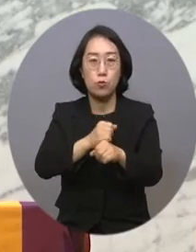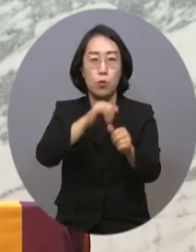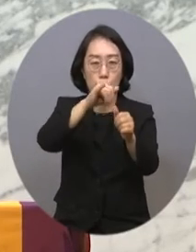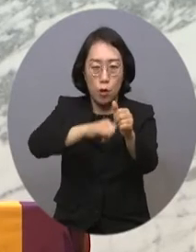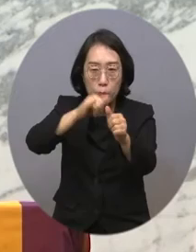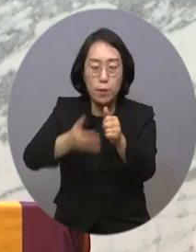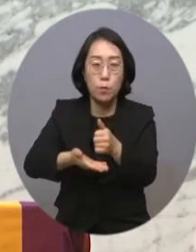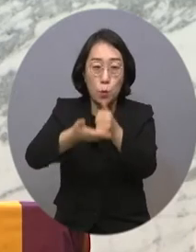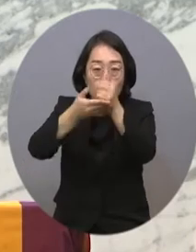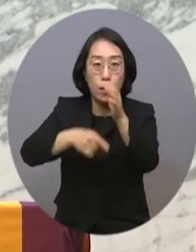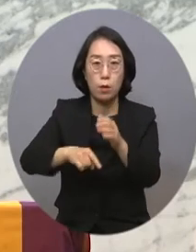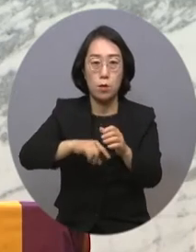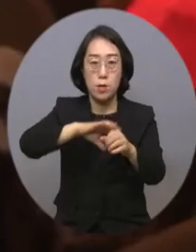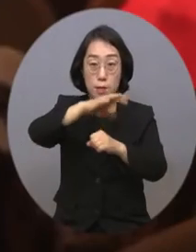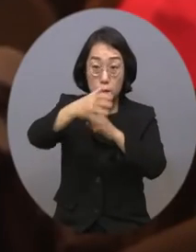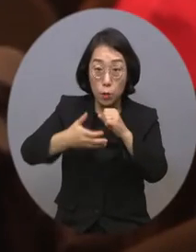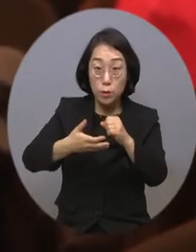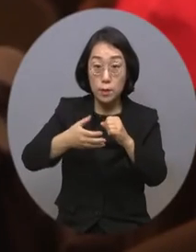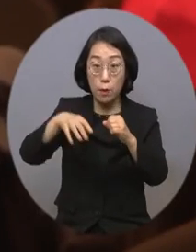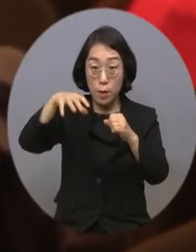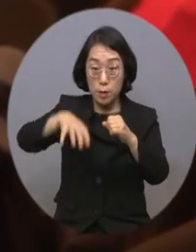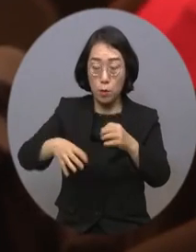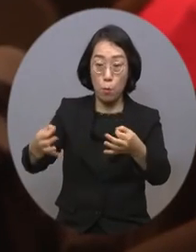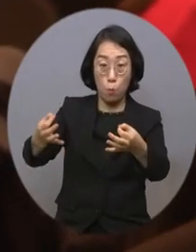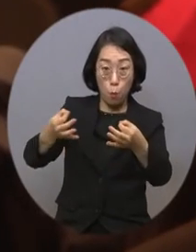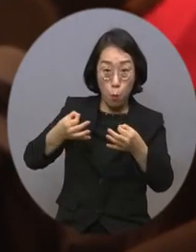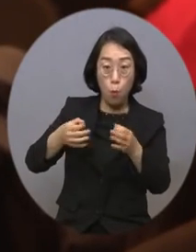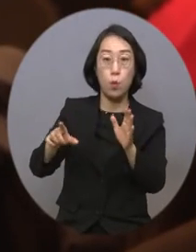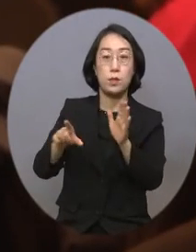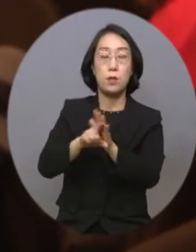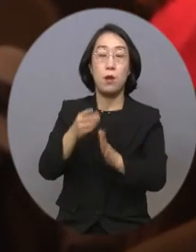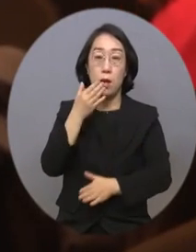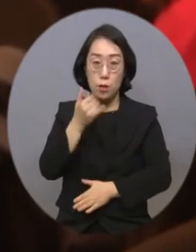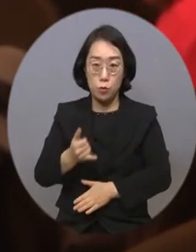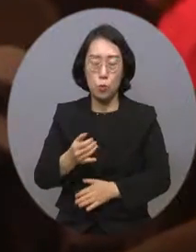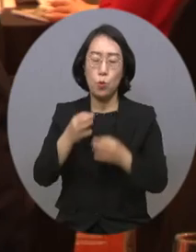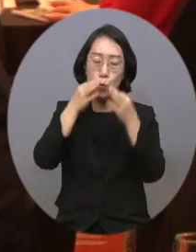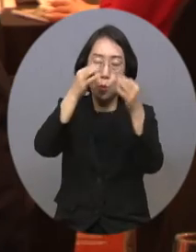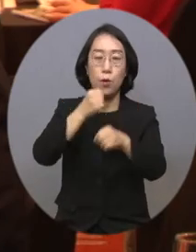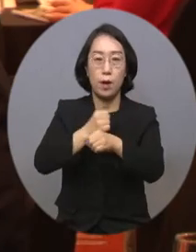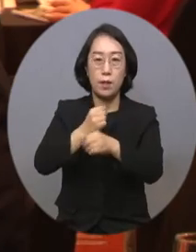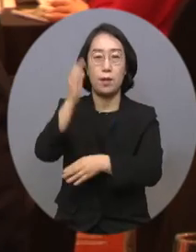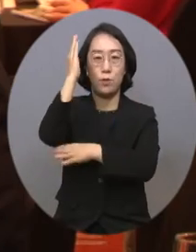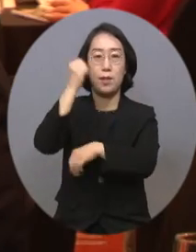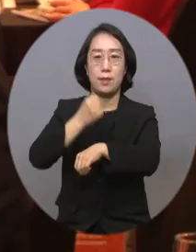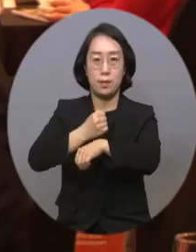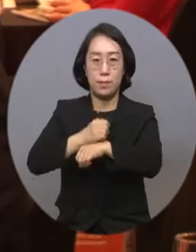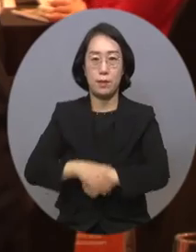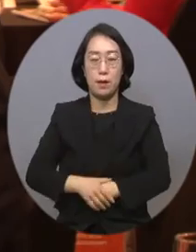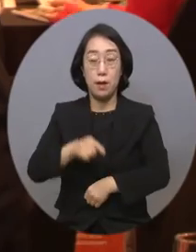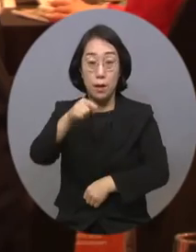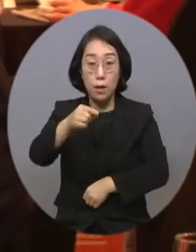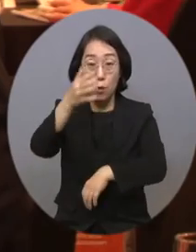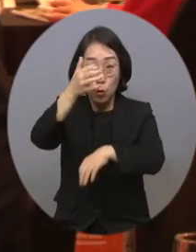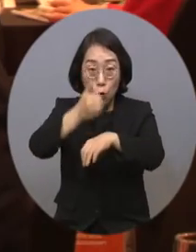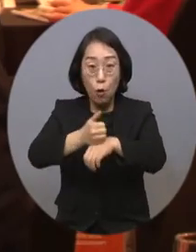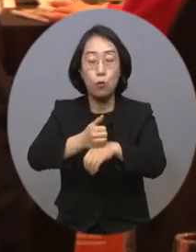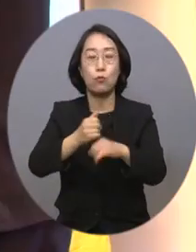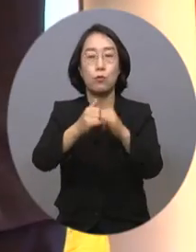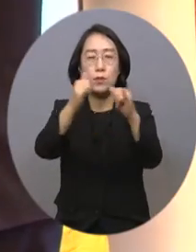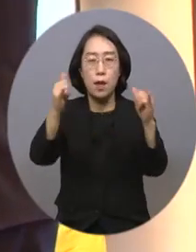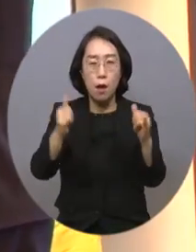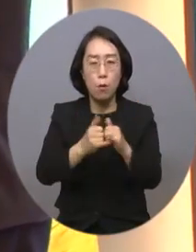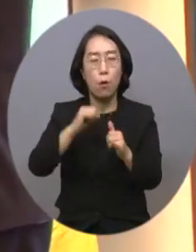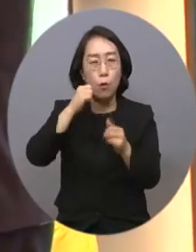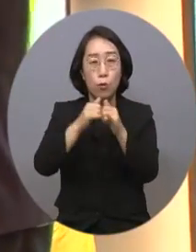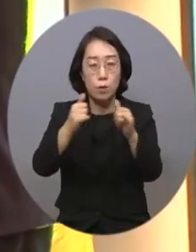변화와 혁신을 통해 지역 사회에서 인정받고 신뢰받을 수 있도록 최선을 다하겠다 고 전했습니다 이를 통하여 우리 주변의 어려운 이웃을